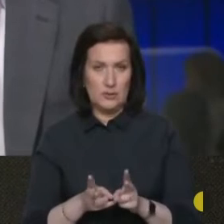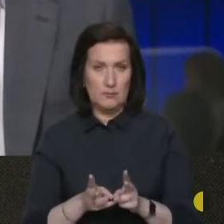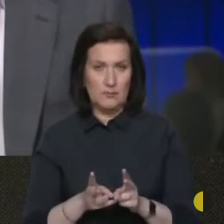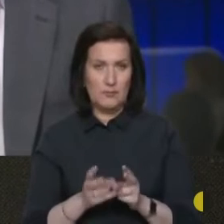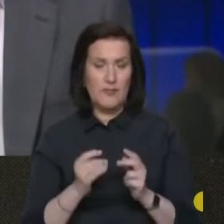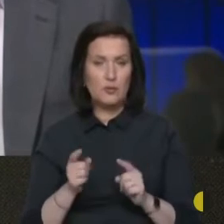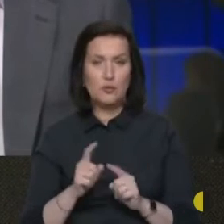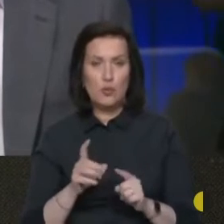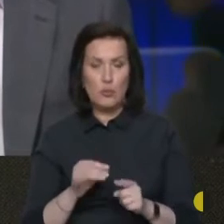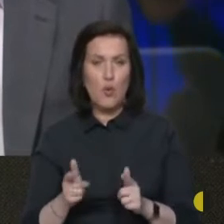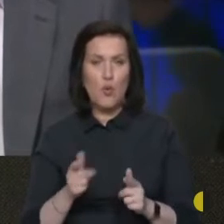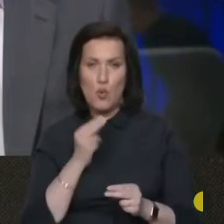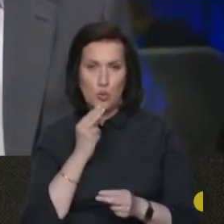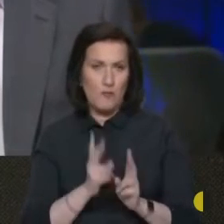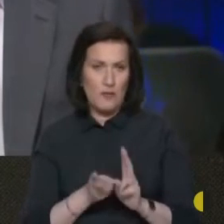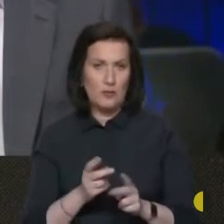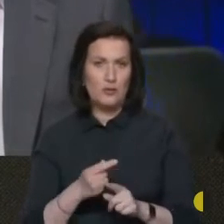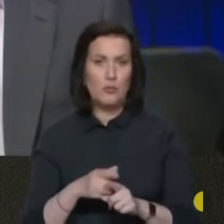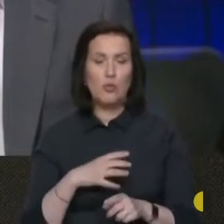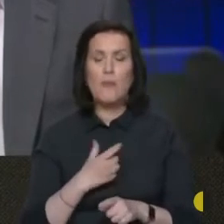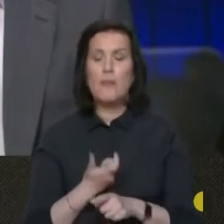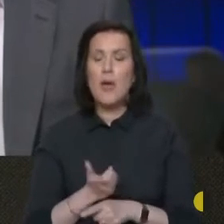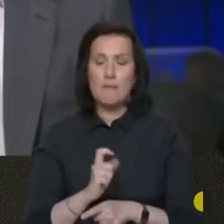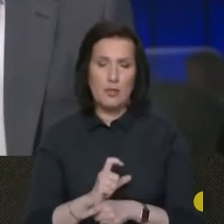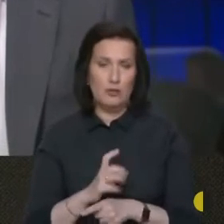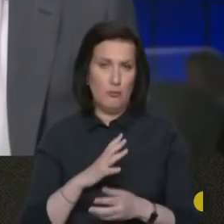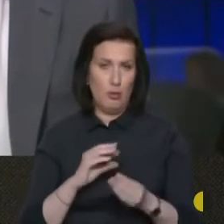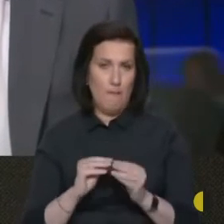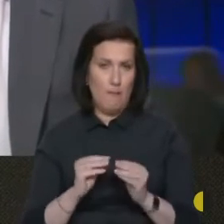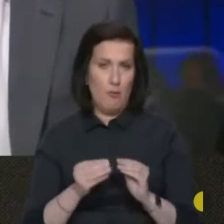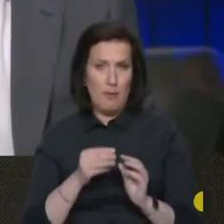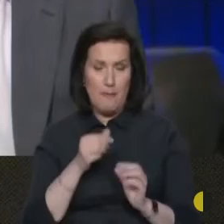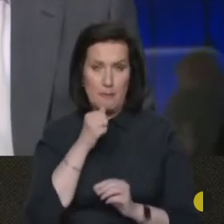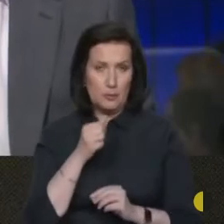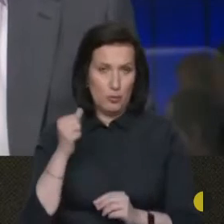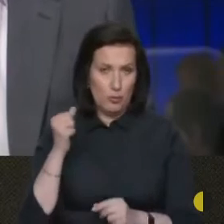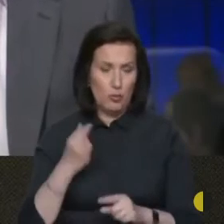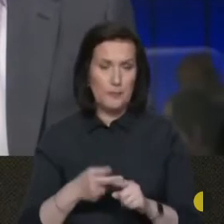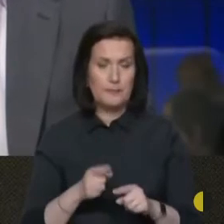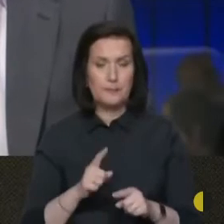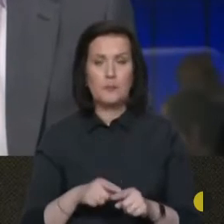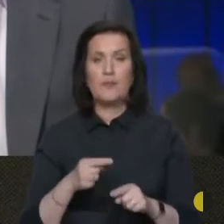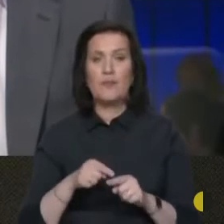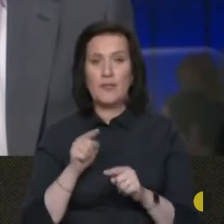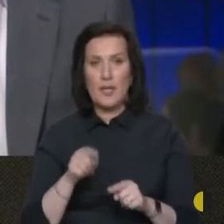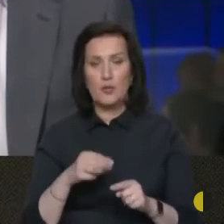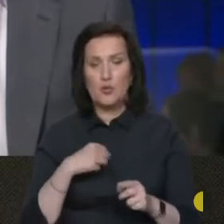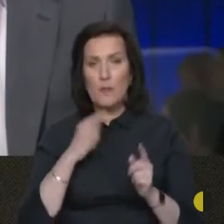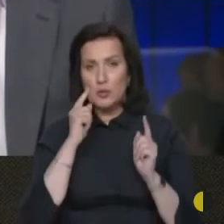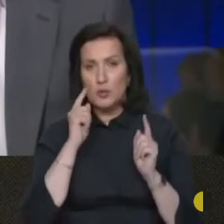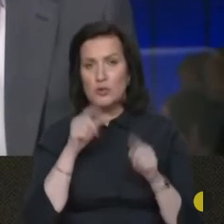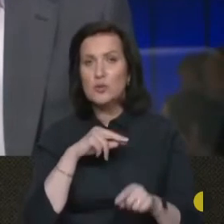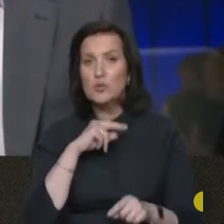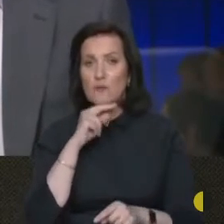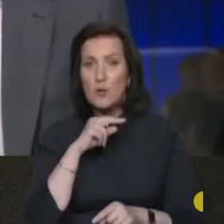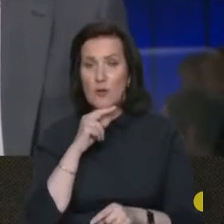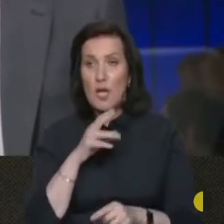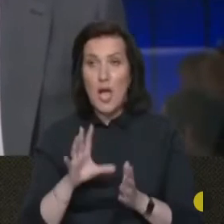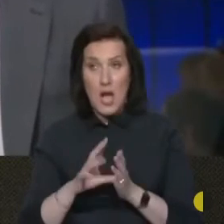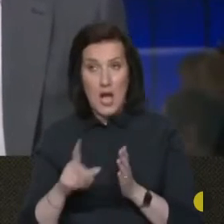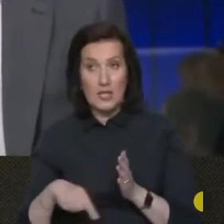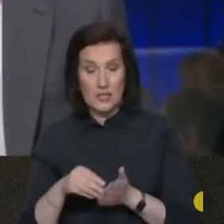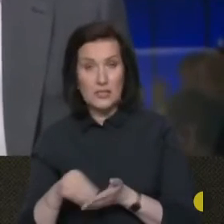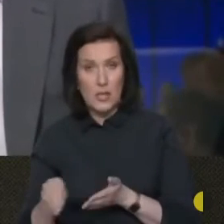для того, щоб готувати їжу. Це була найбільша така проблема минулого року, тому на цьому ми сконцентрували увагу. А генератори